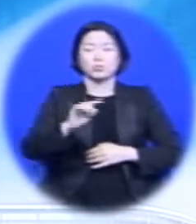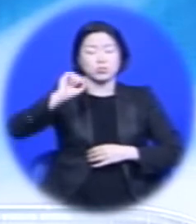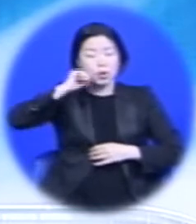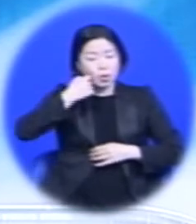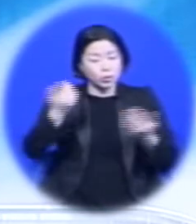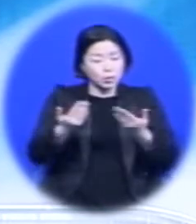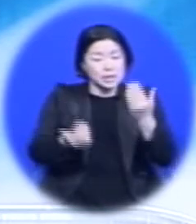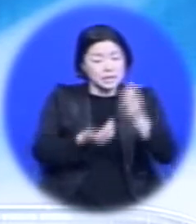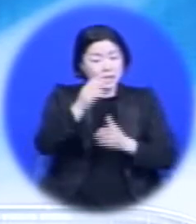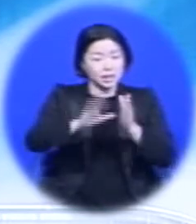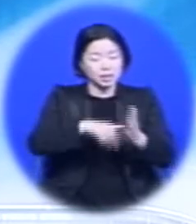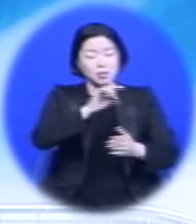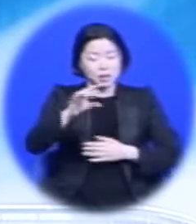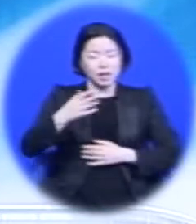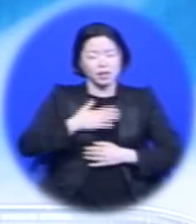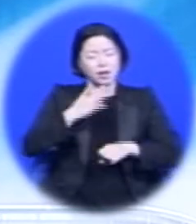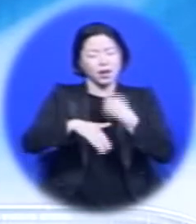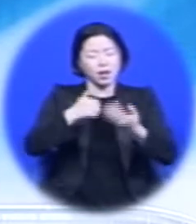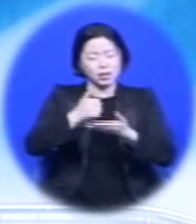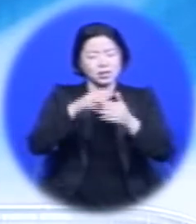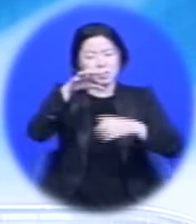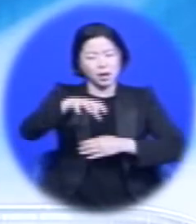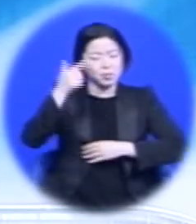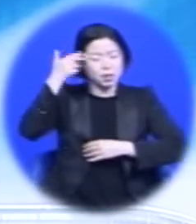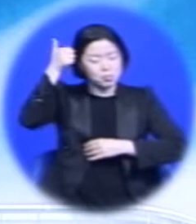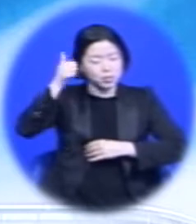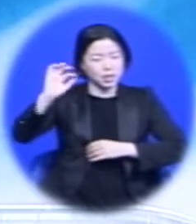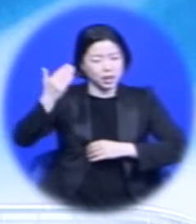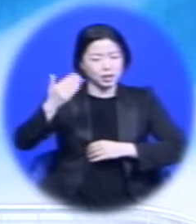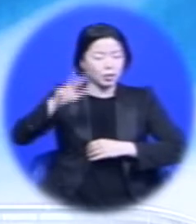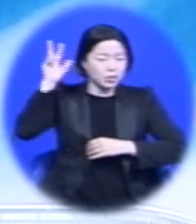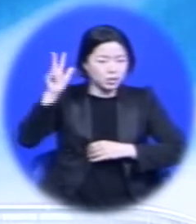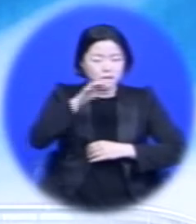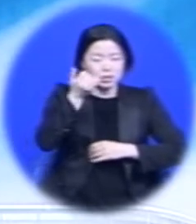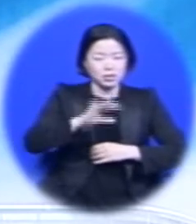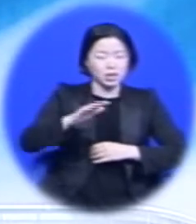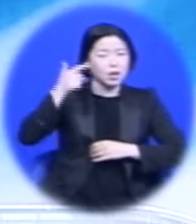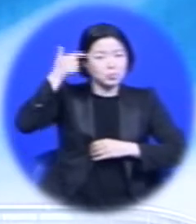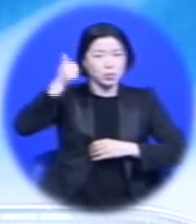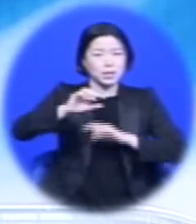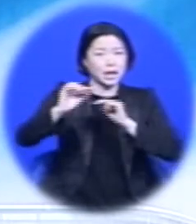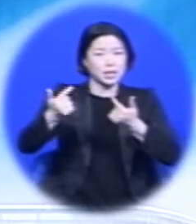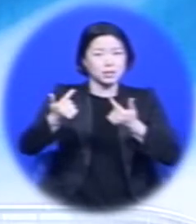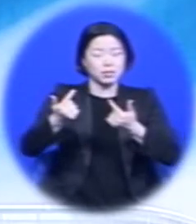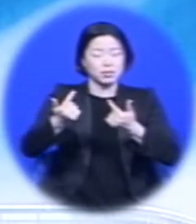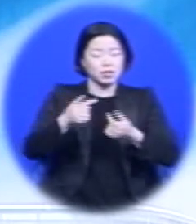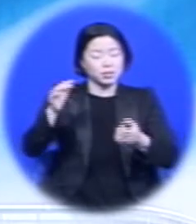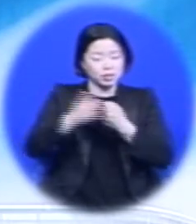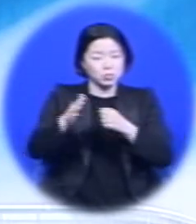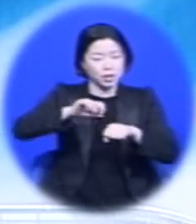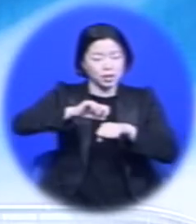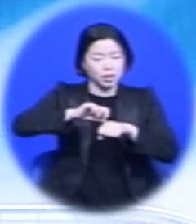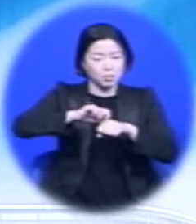일이 생길 때마다 내가 하나님 앞에 목사 되겠다고 하고 목사 안 돼서 이런가, 이런 마음에 자꾸 죄책감이